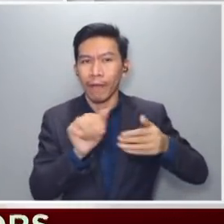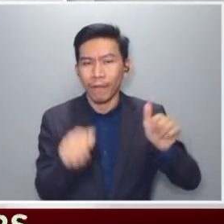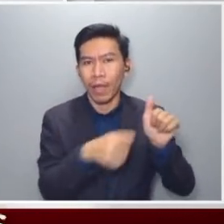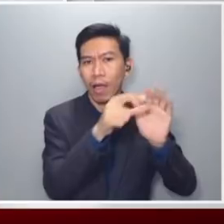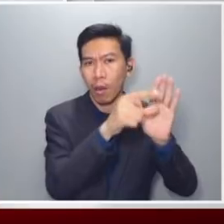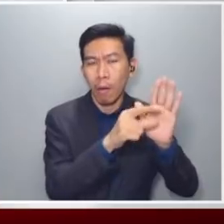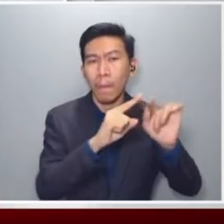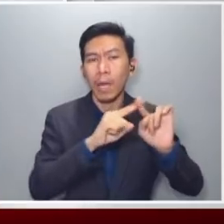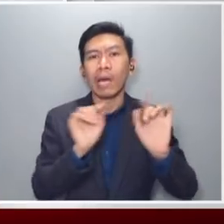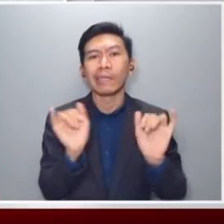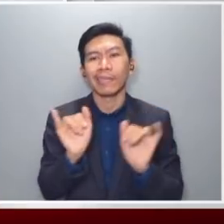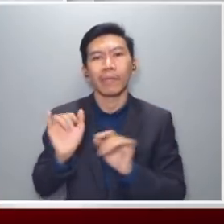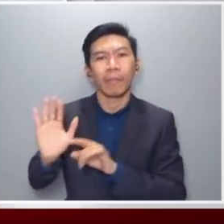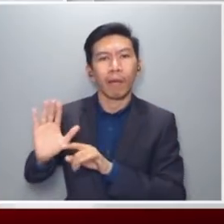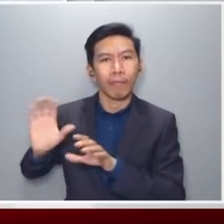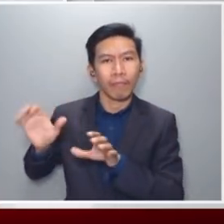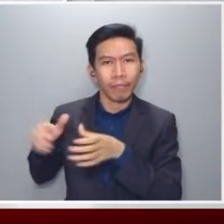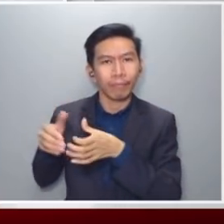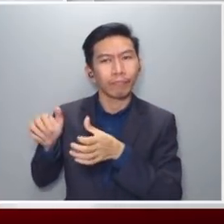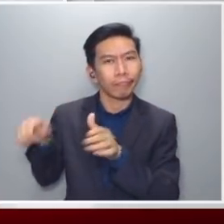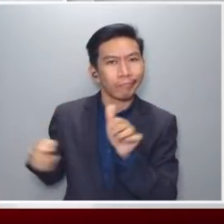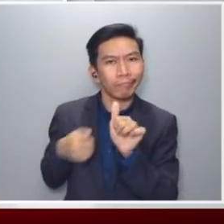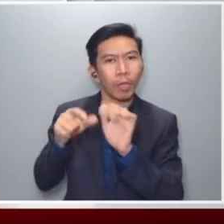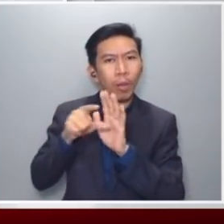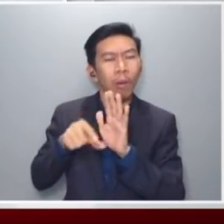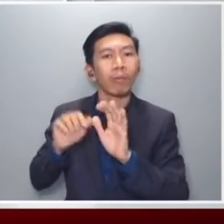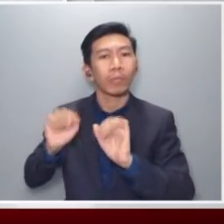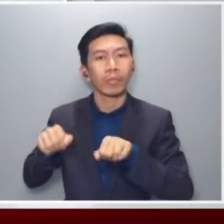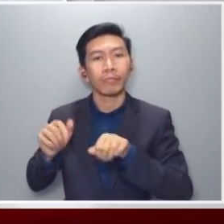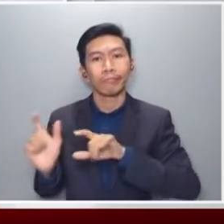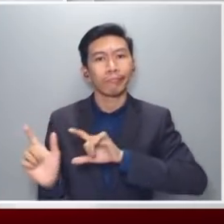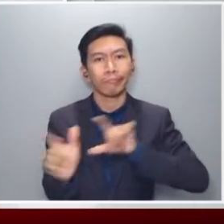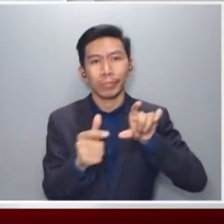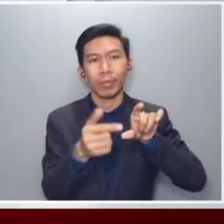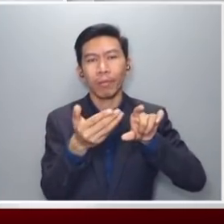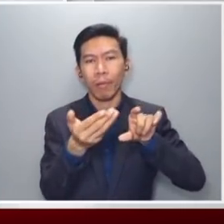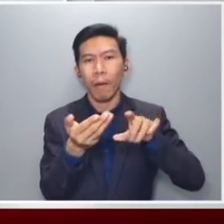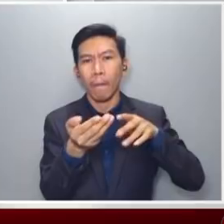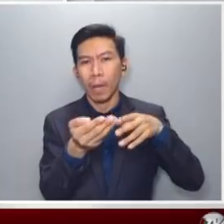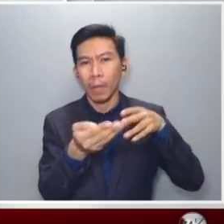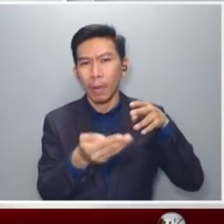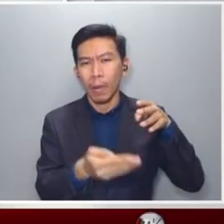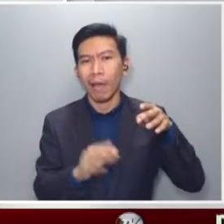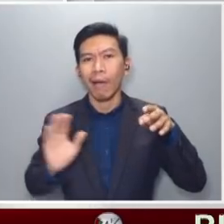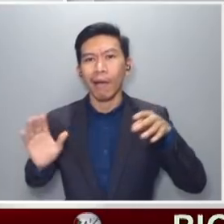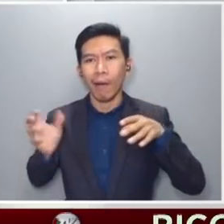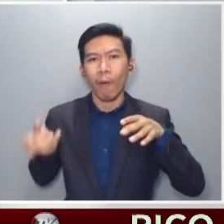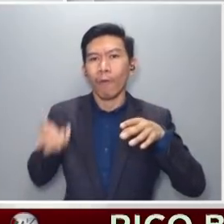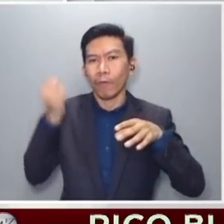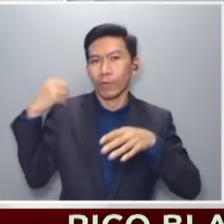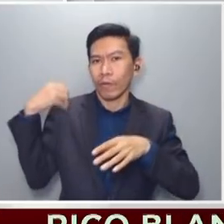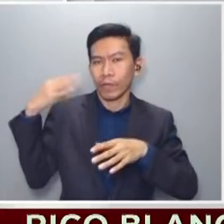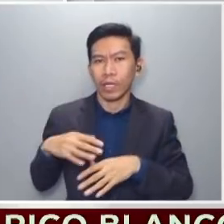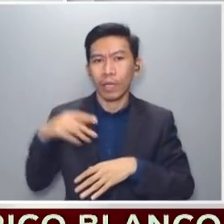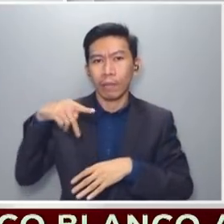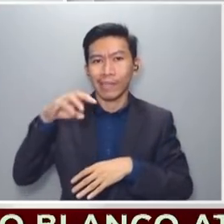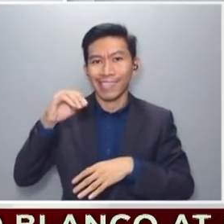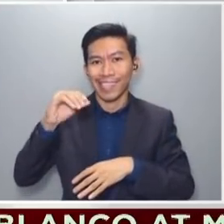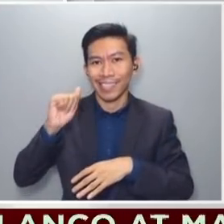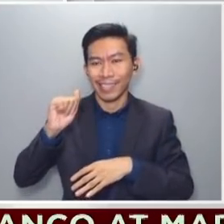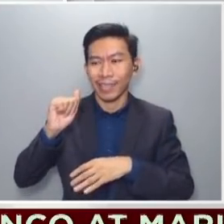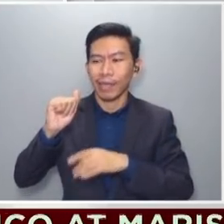legal na paraan kaugnay sa posibleng pagsasampa ng kaso laban sa mga tauhan ito. Ayon kay PDEA Director Jerry Wilkins